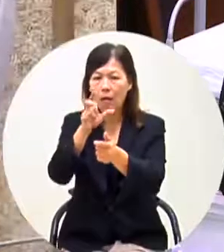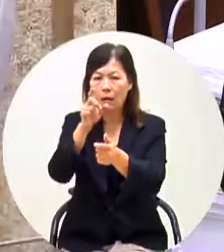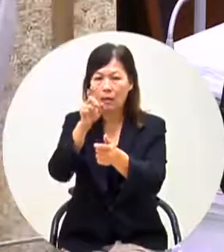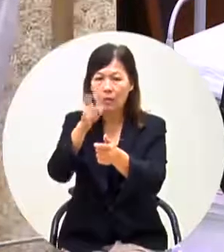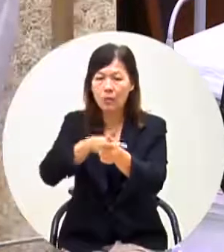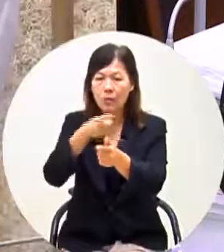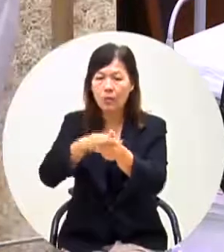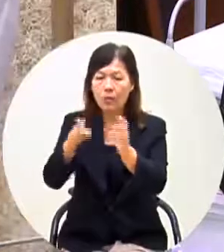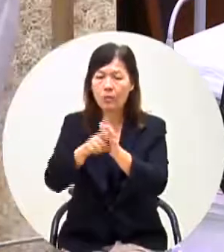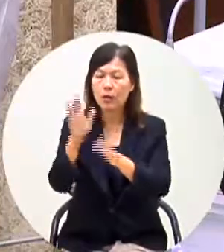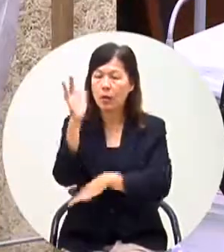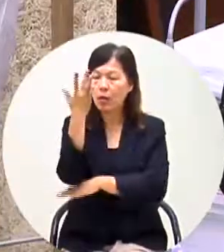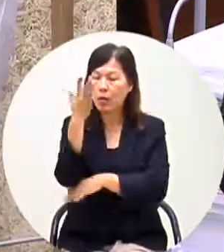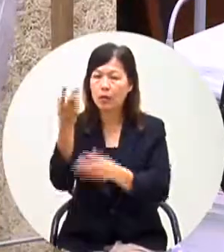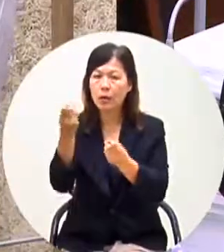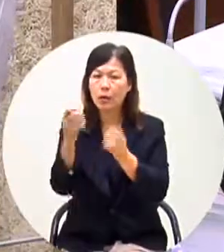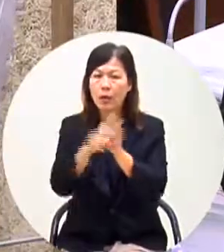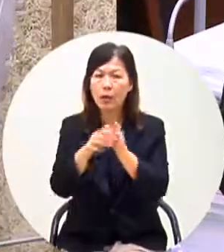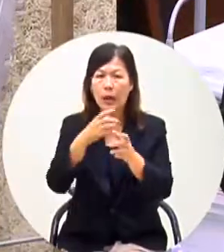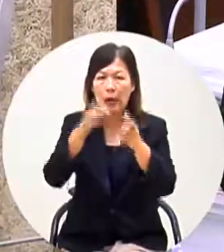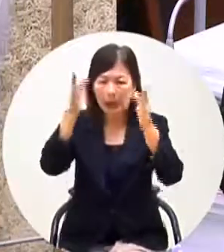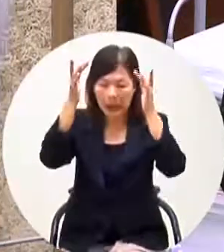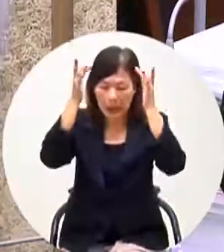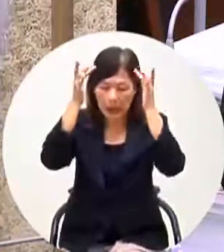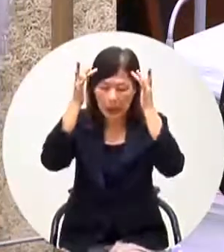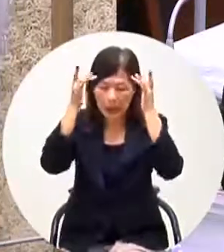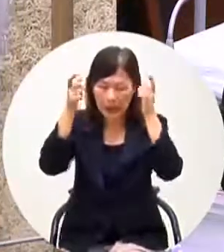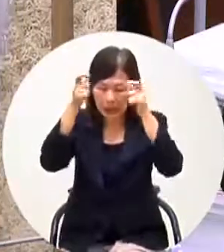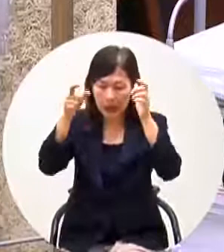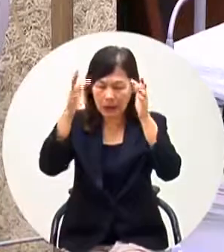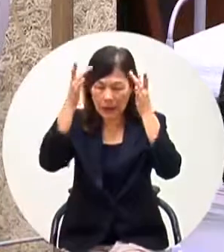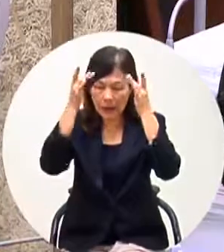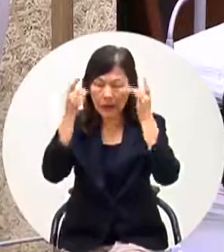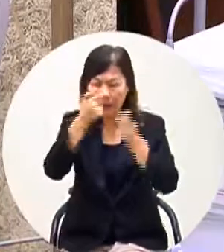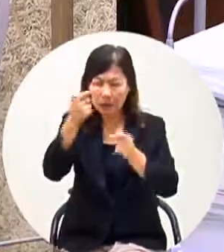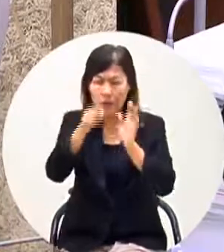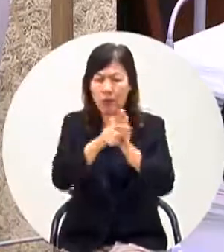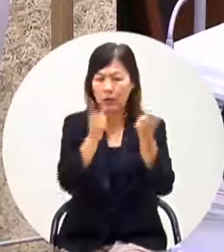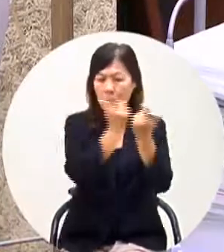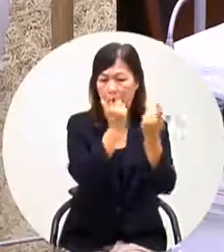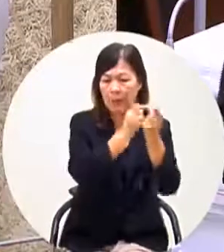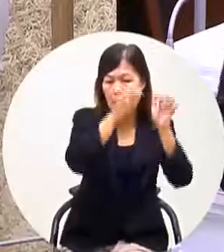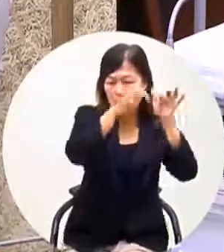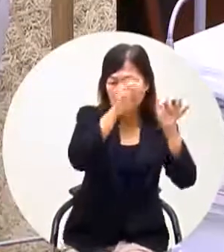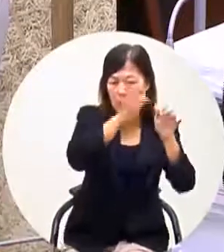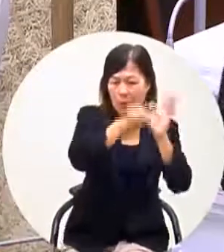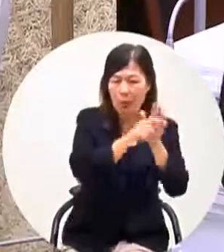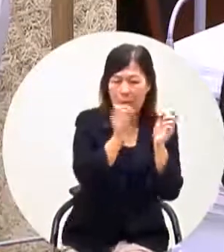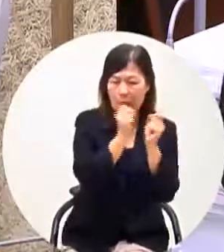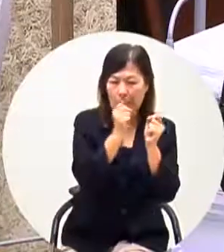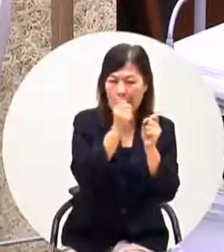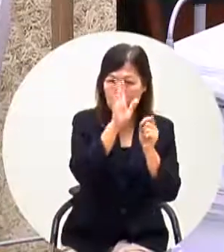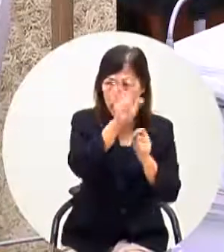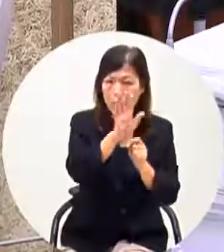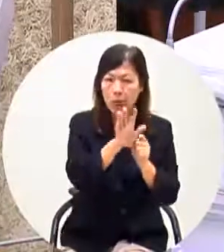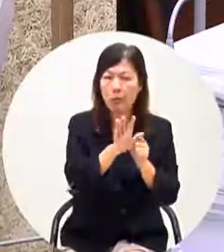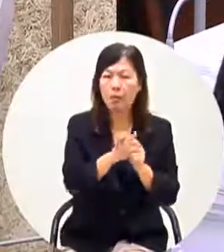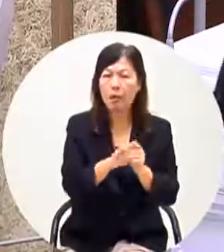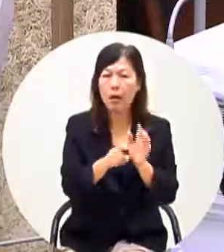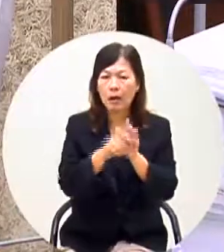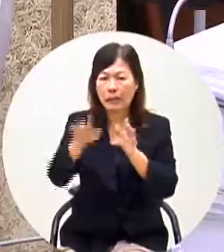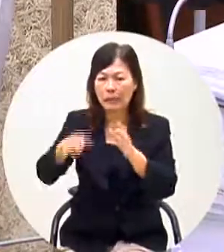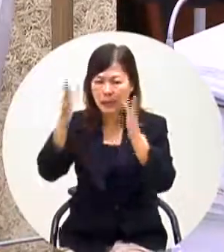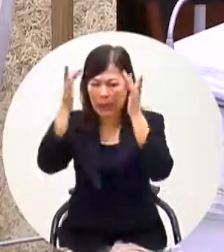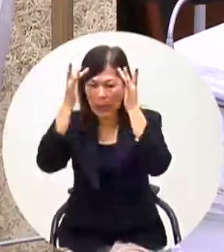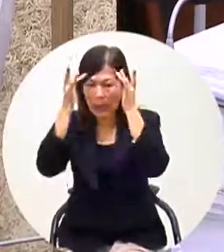湾真的非常的热，不像北部哦，北部常下雨，温度也比较低。那这么热，这个地方叫公园，花了我们的